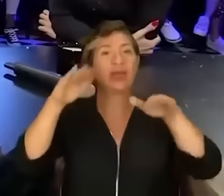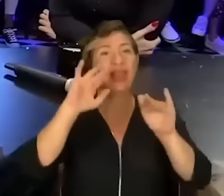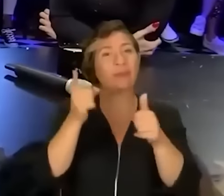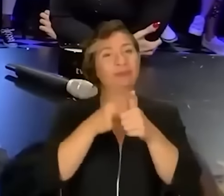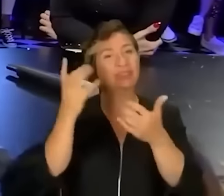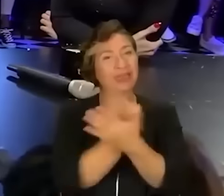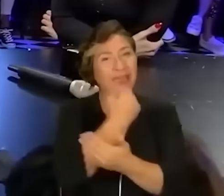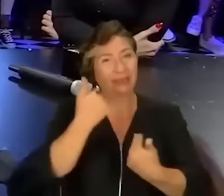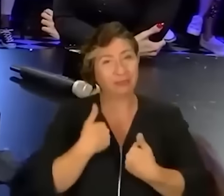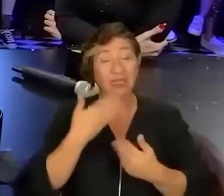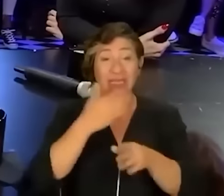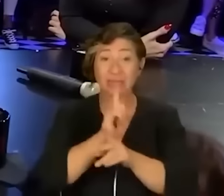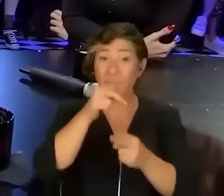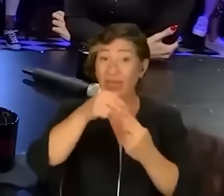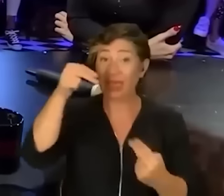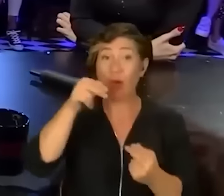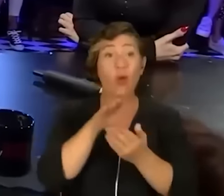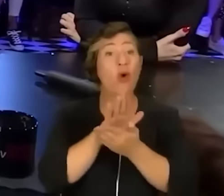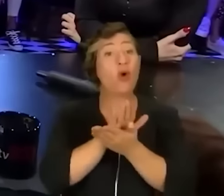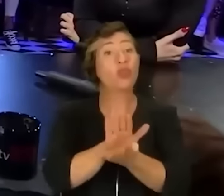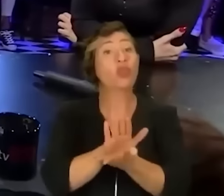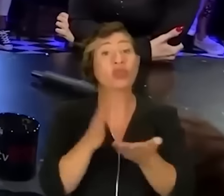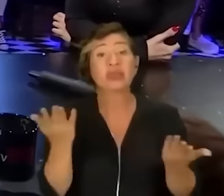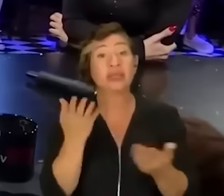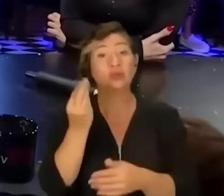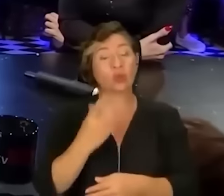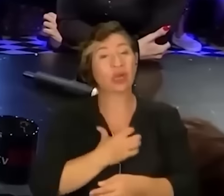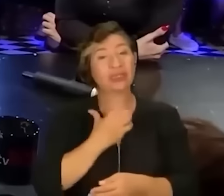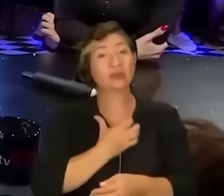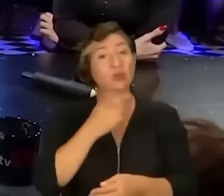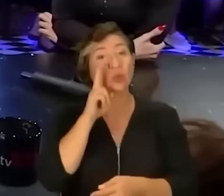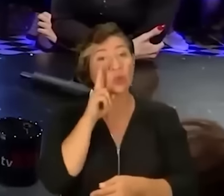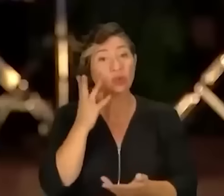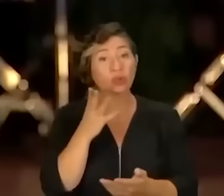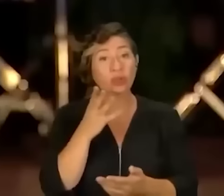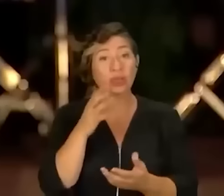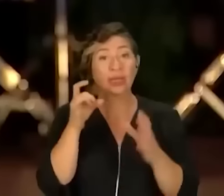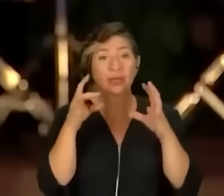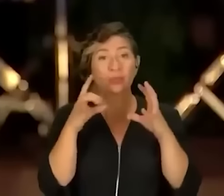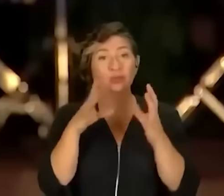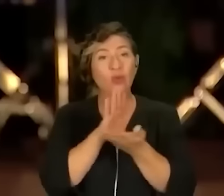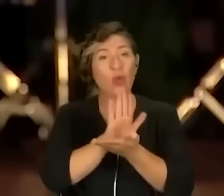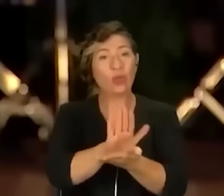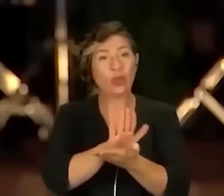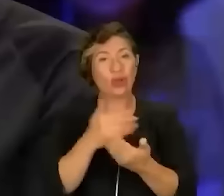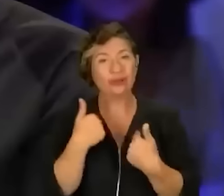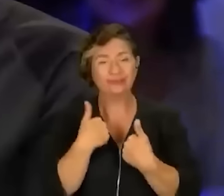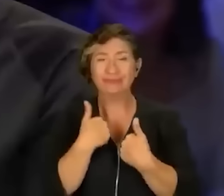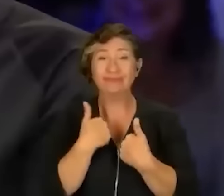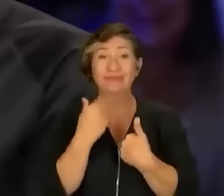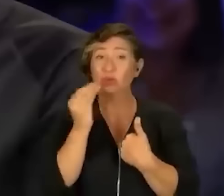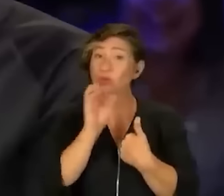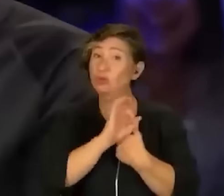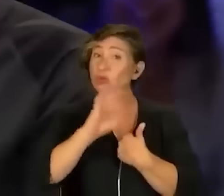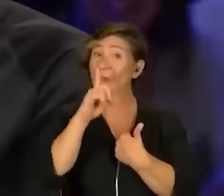ama gerçek bir hikaye ve ödül ne diye sorarsanız çok acıklıydı sonucu. Neydi? Karpuz. Karpuz inanılmaz